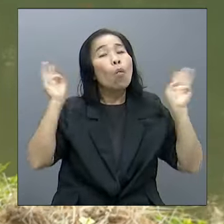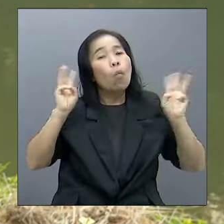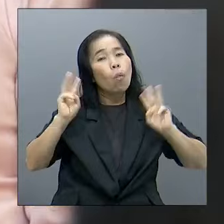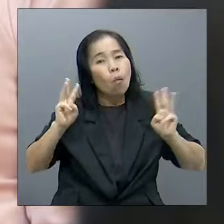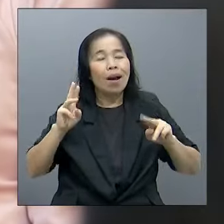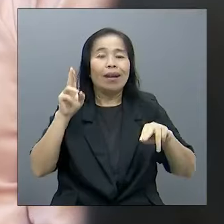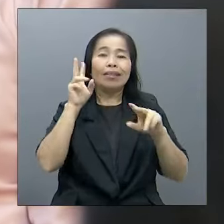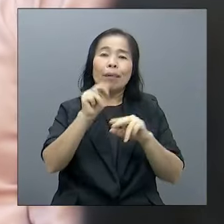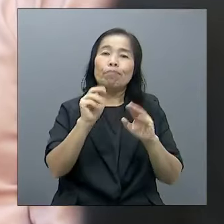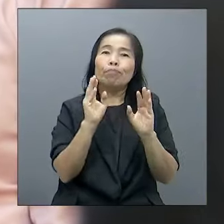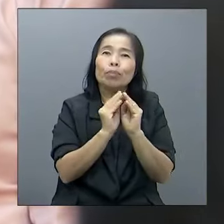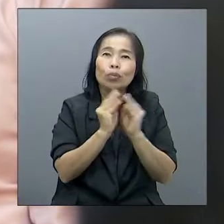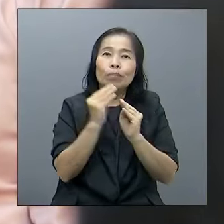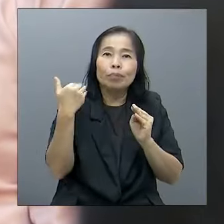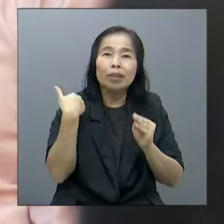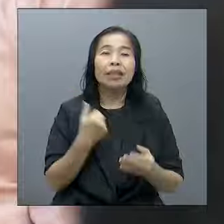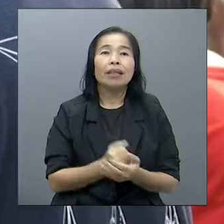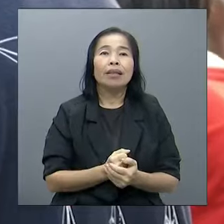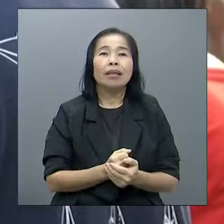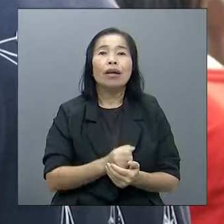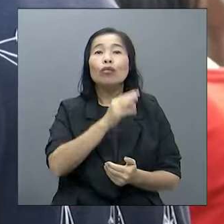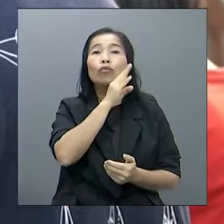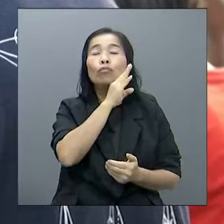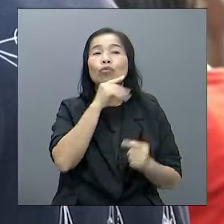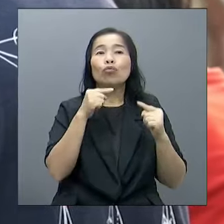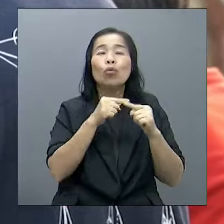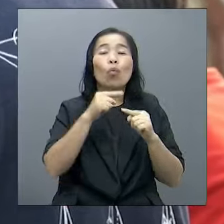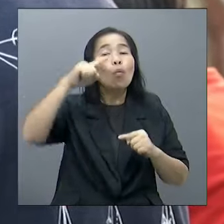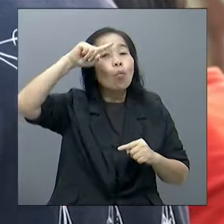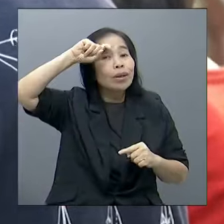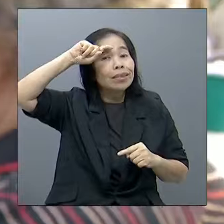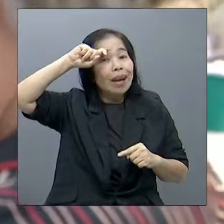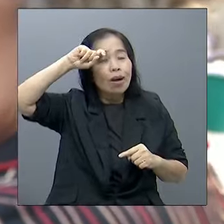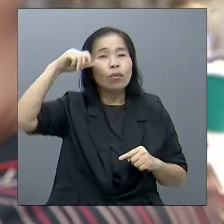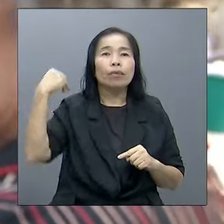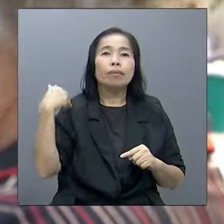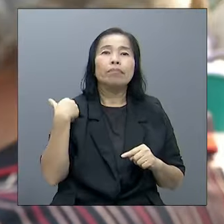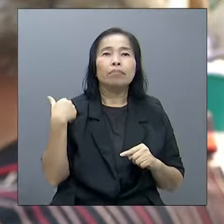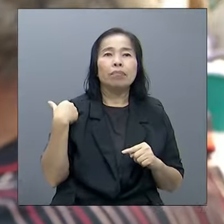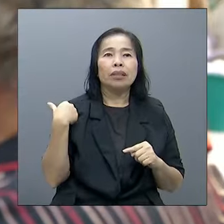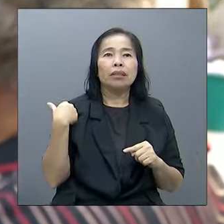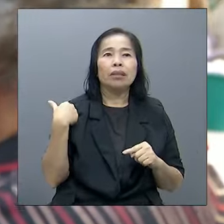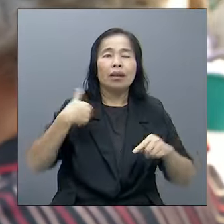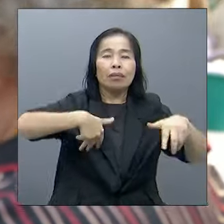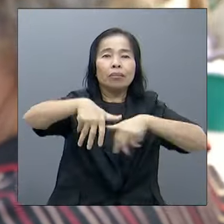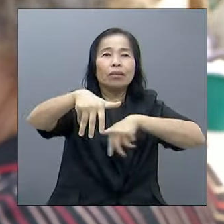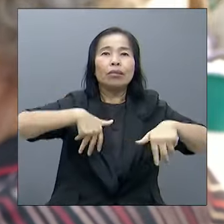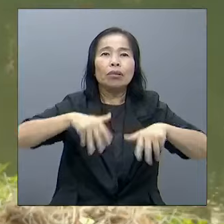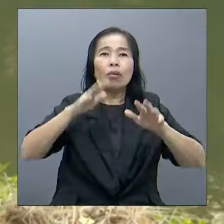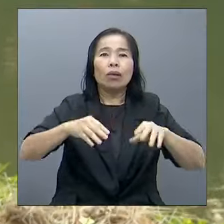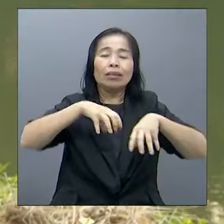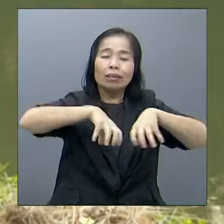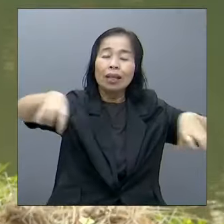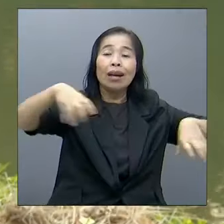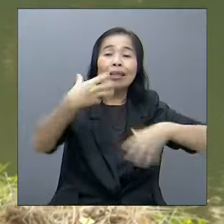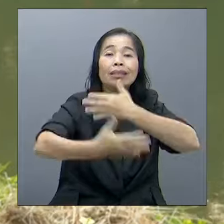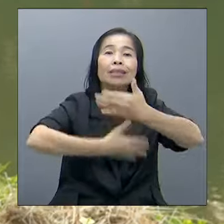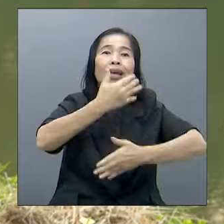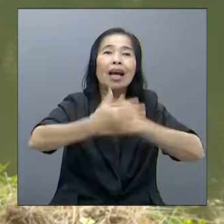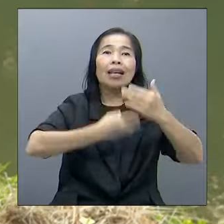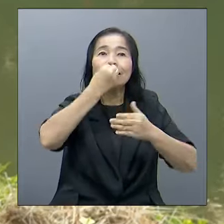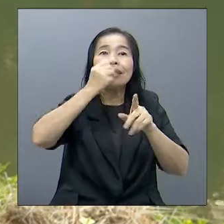ที่นี่ค่ะรวมถึงถ้าเป็นอย่างแบบวันเสาร์เนี่ยค่ะที่มีถนนมีชีวิตพาณิชย์เจริญที่เป็นถนนคนเดินของเพชรบุรีเนี่ยค่ะตรงนี้ค่ะก็